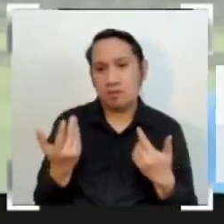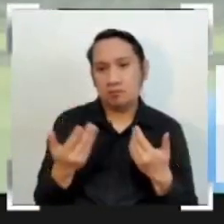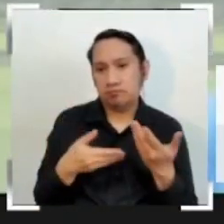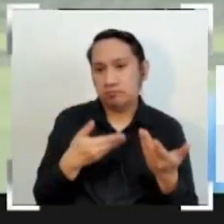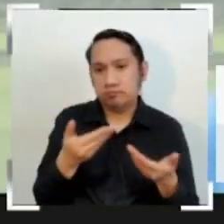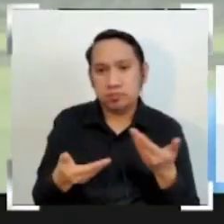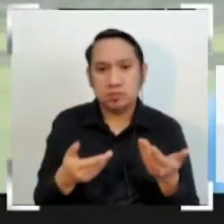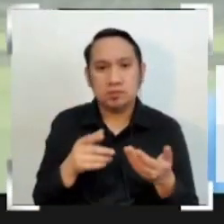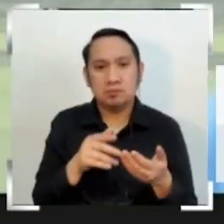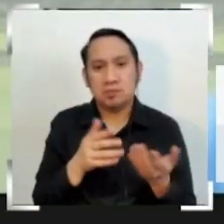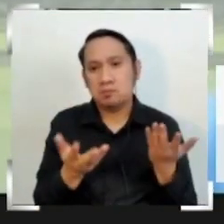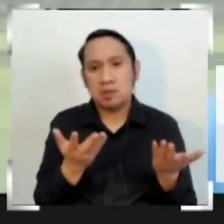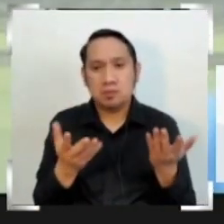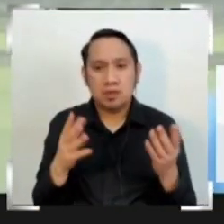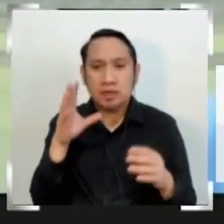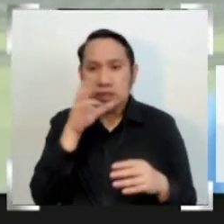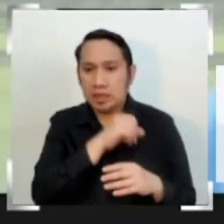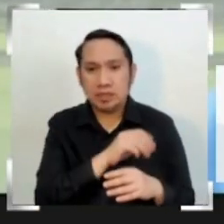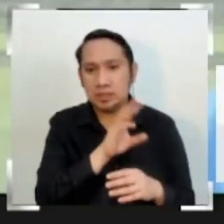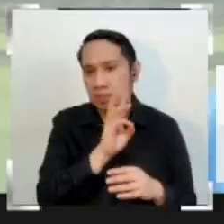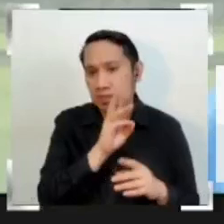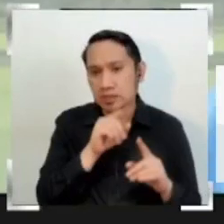to 66, retail. No?